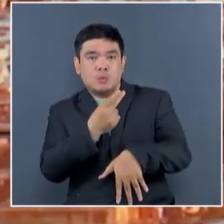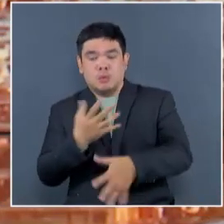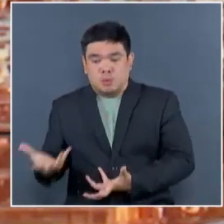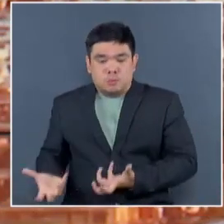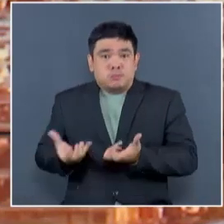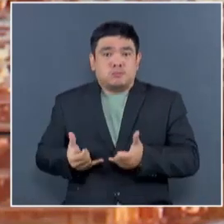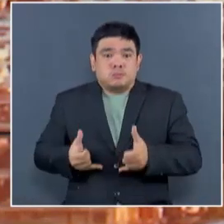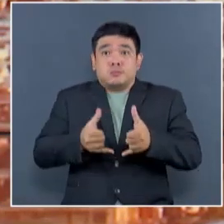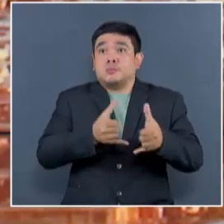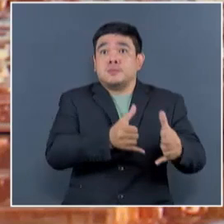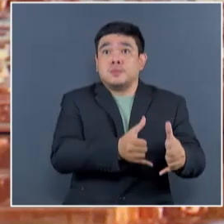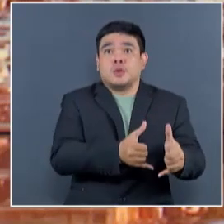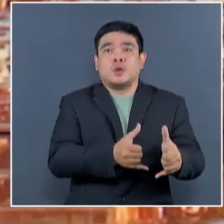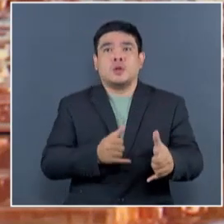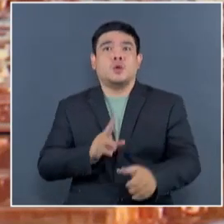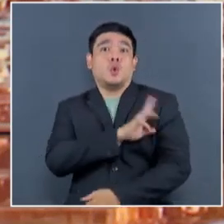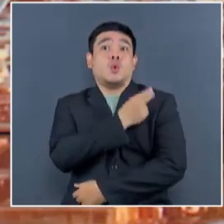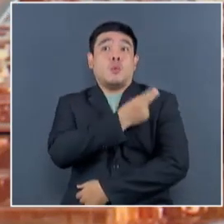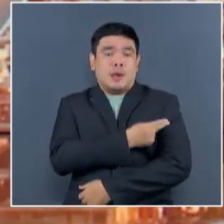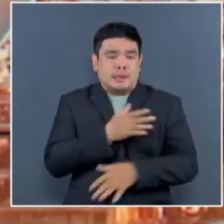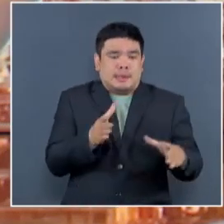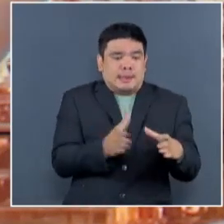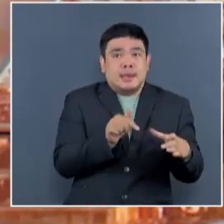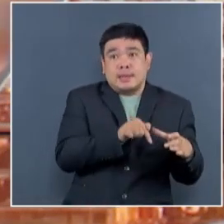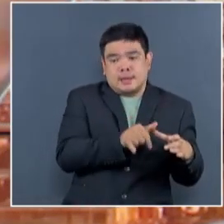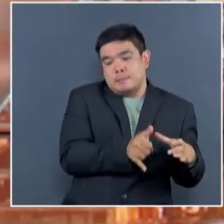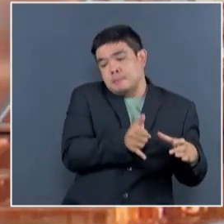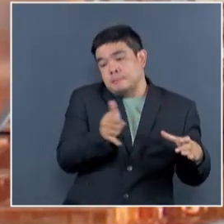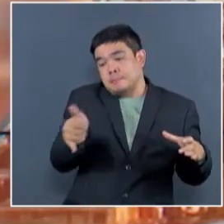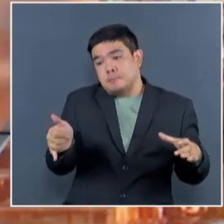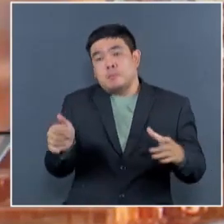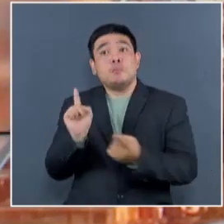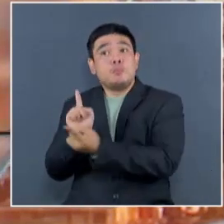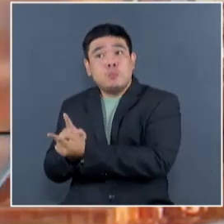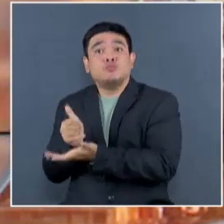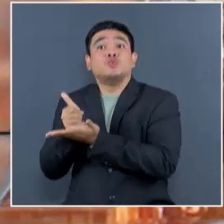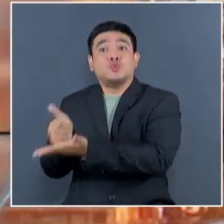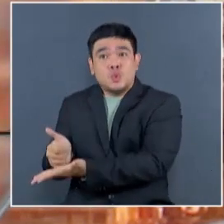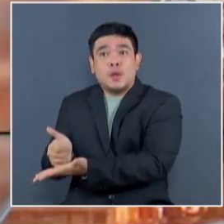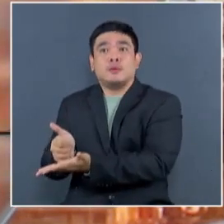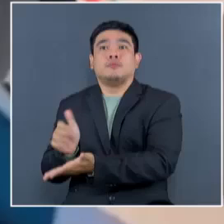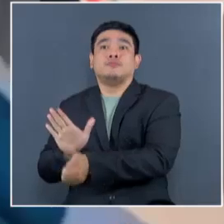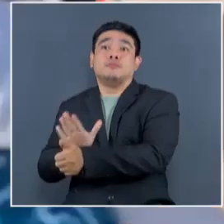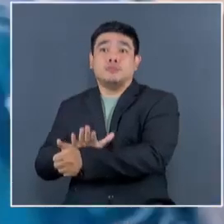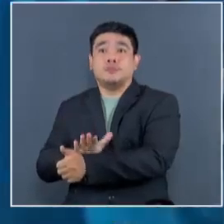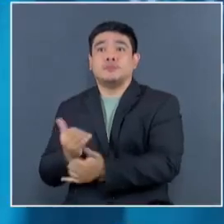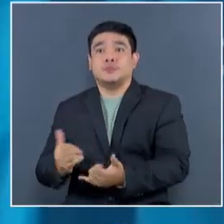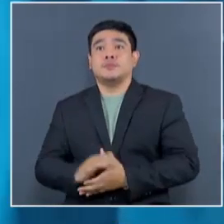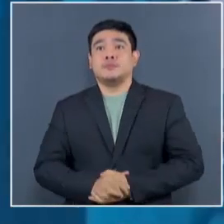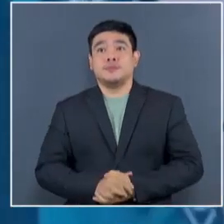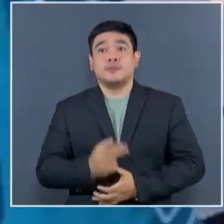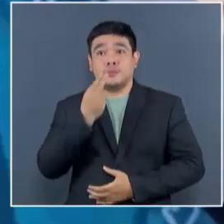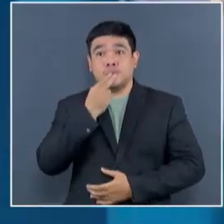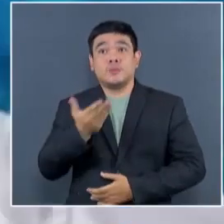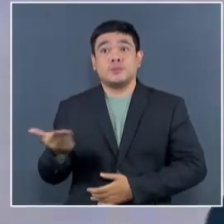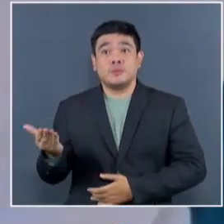อุปกรณ์วิ่งข้ามถนนจากคลินิกฝั่งตรงข้ามเลยมาช่วยชีวิตคนเจ็บที่ถูกรถชนครับลองไปดูคลิปครับคุณผู้ชมครับเ